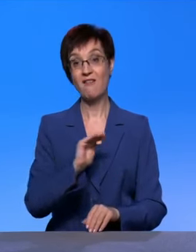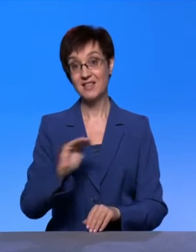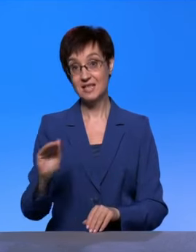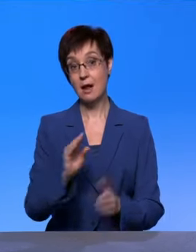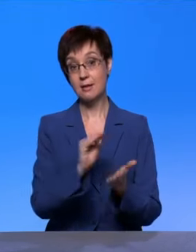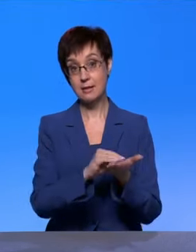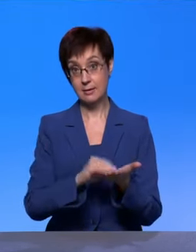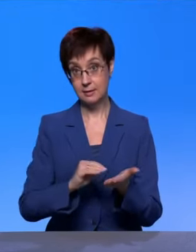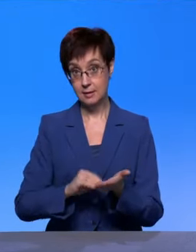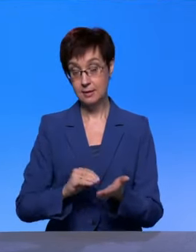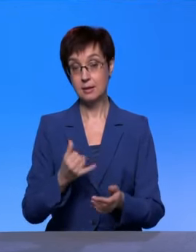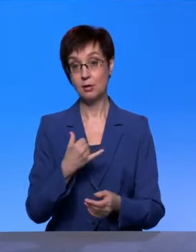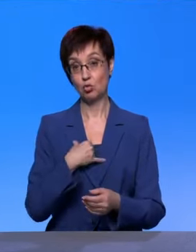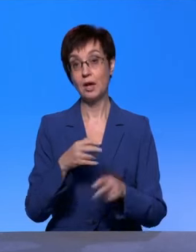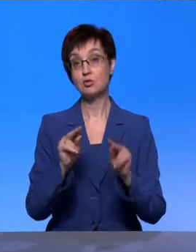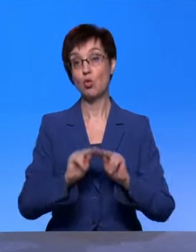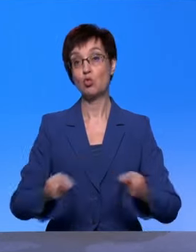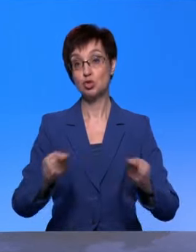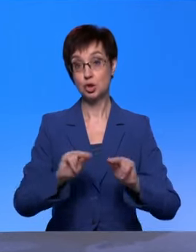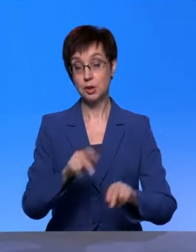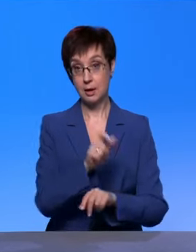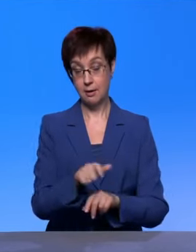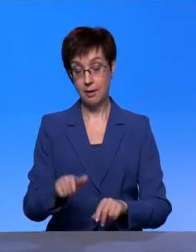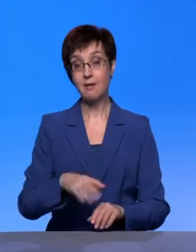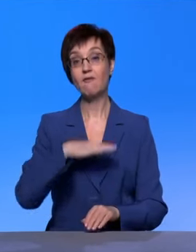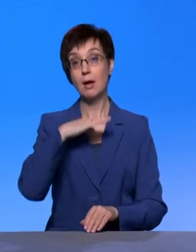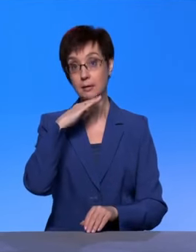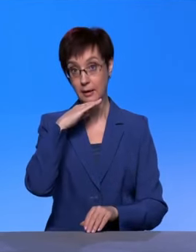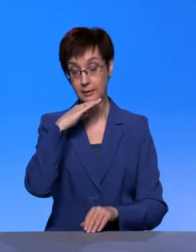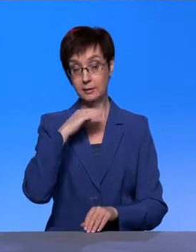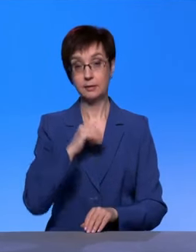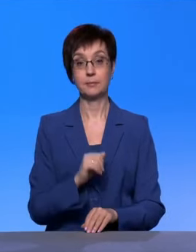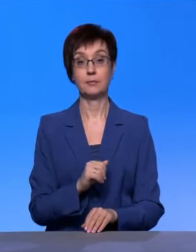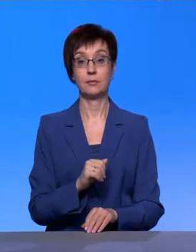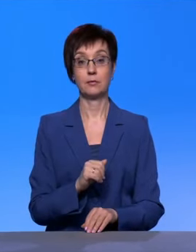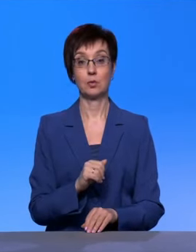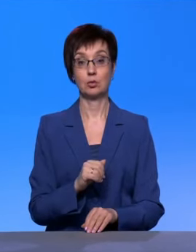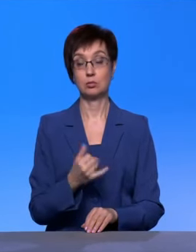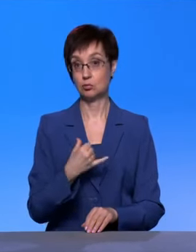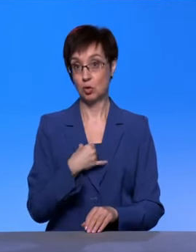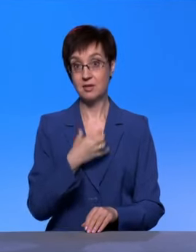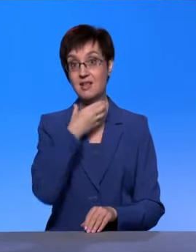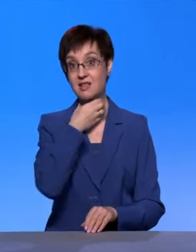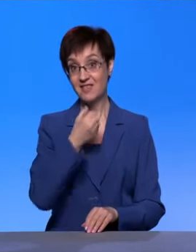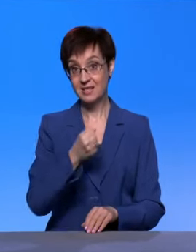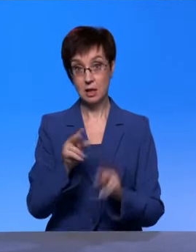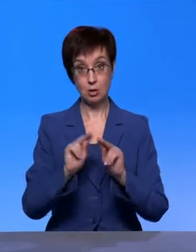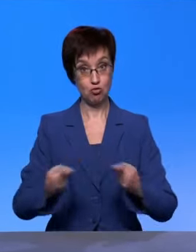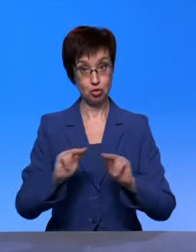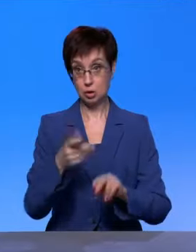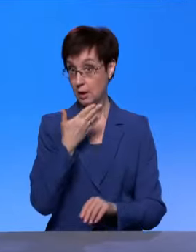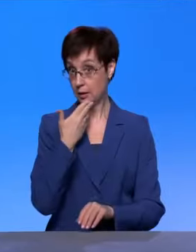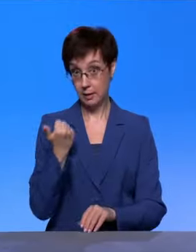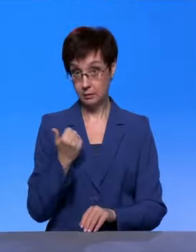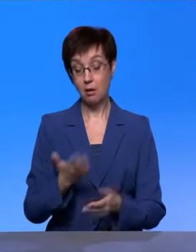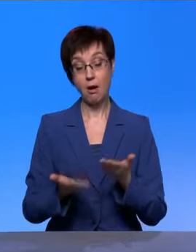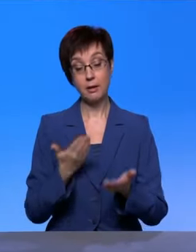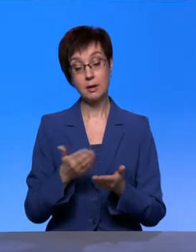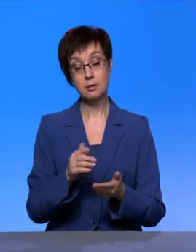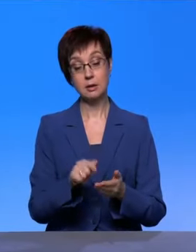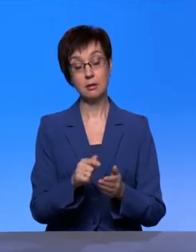безработица низкая. Да, и безработица. Ну, про экономику не буду, а про учителей у нас нет дефицита учителей. А если посмотреть в конкретную школу,